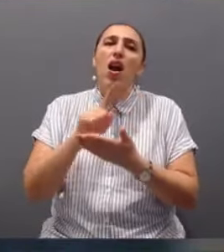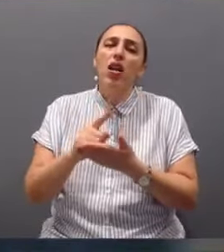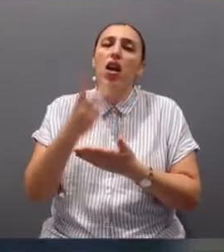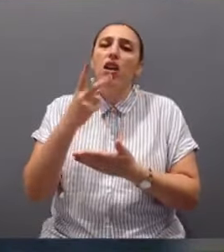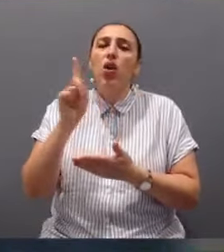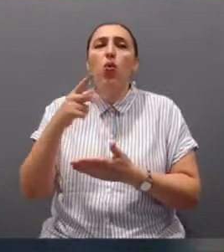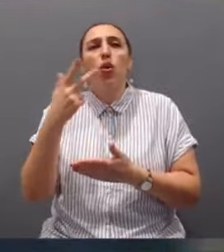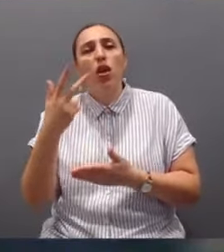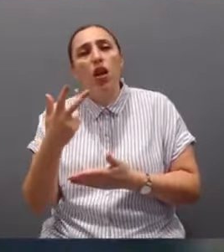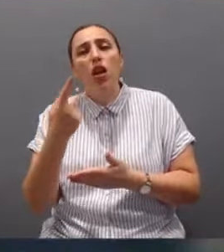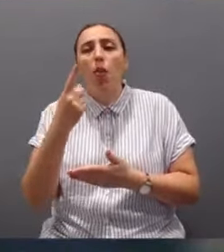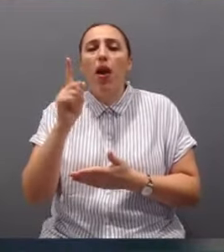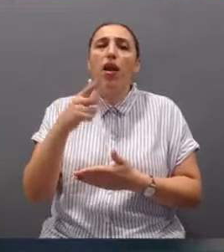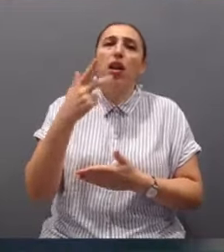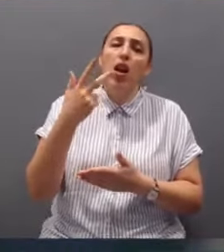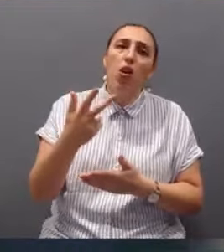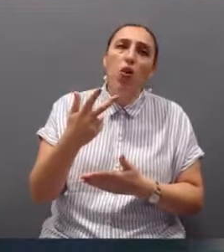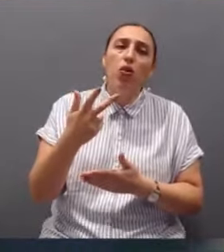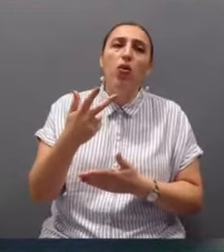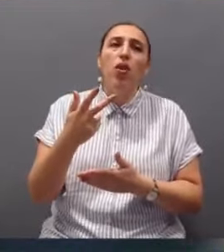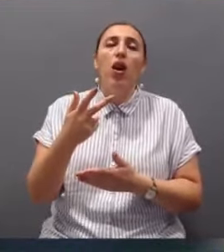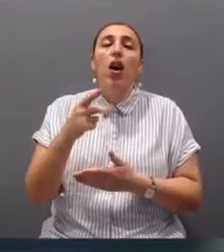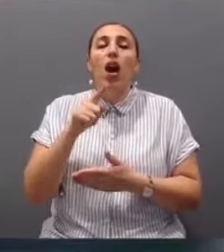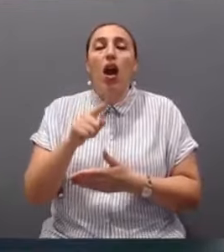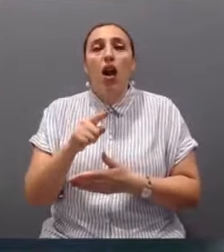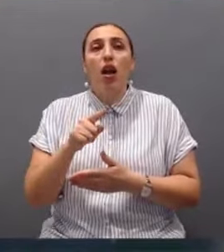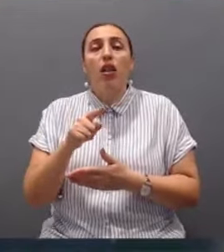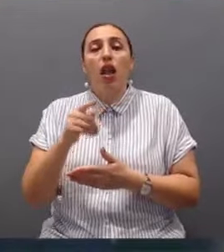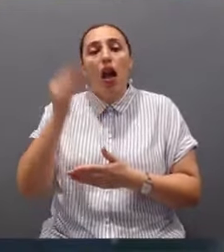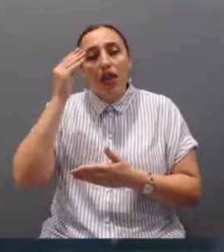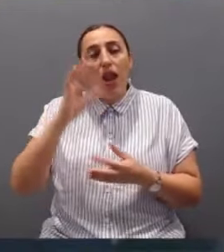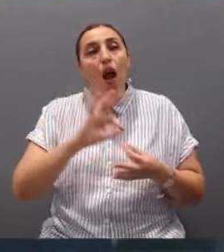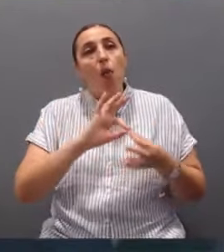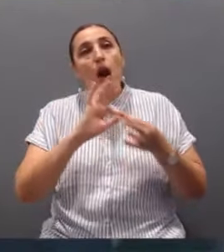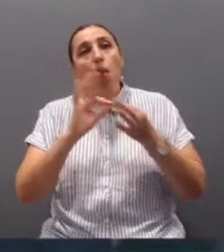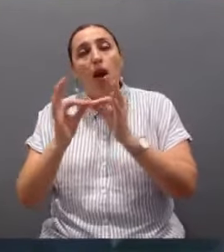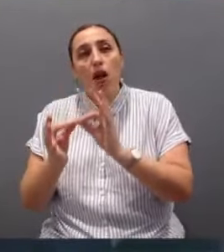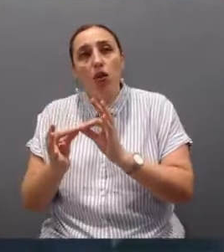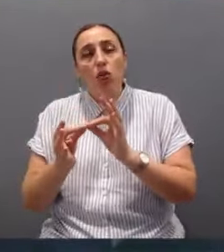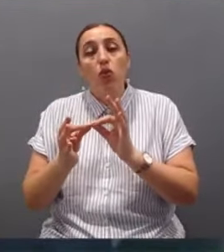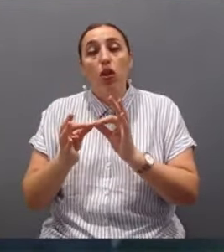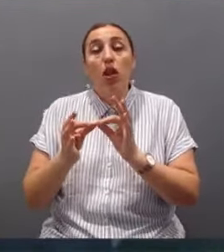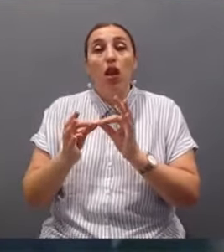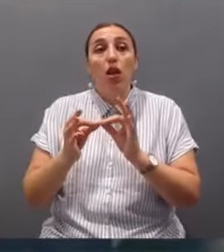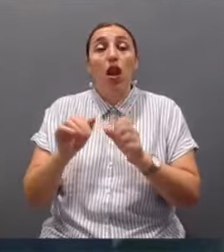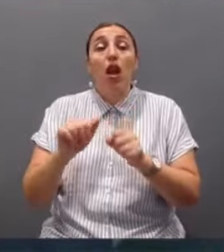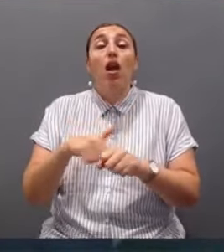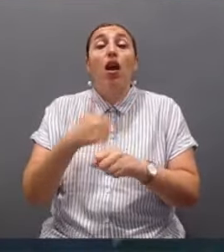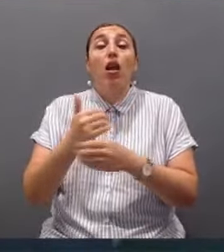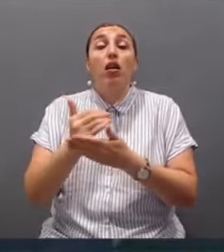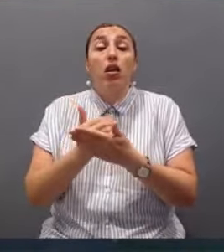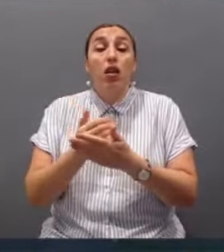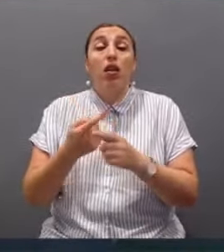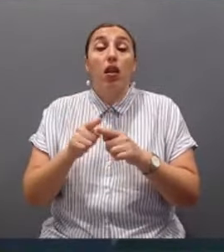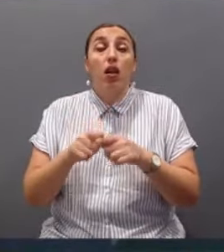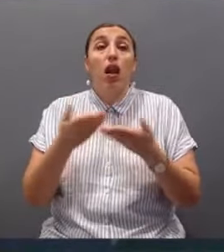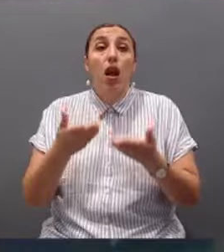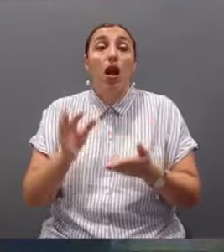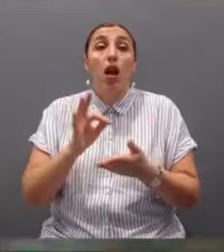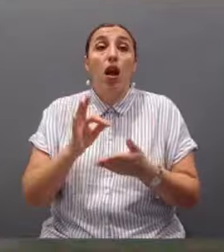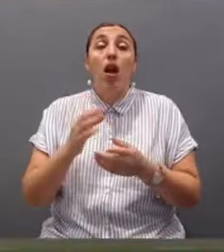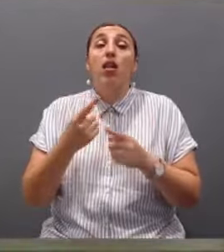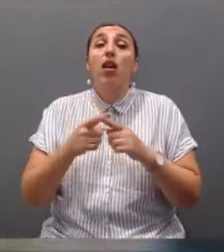2/3-ով, 3/5-ով, հենց այն դրամաբանության մեջ է սահմանադրությունը գրվել, որ կայուն մեծամասնություն